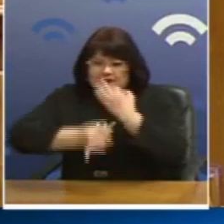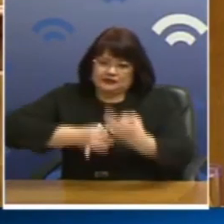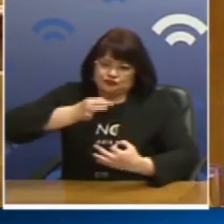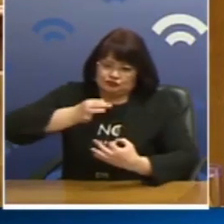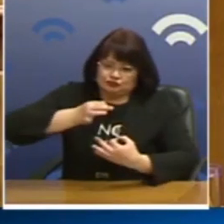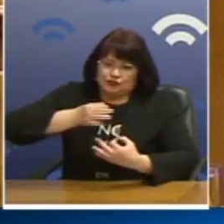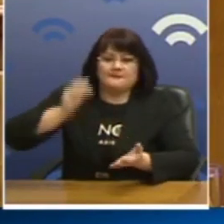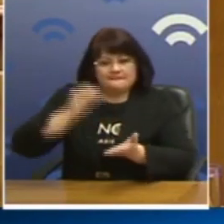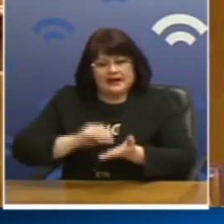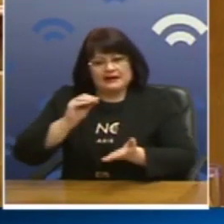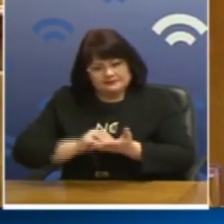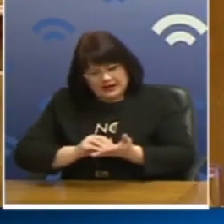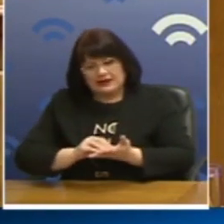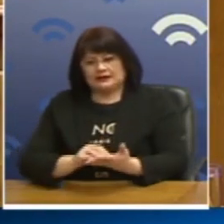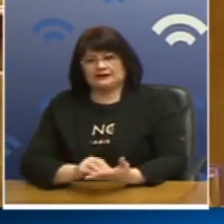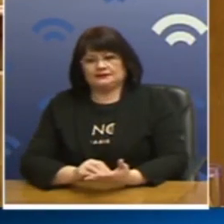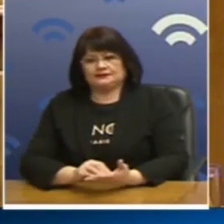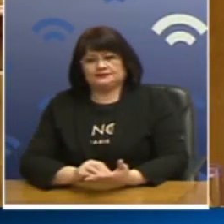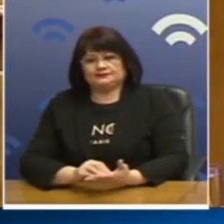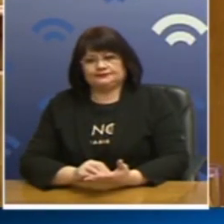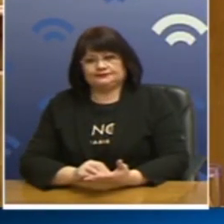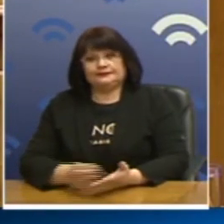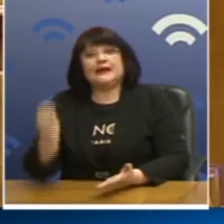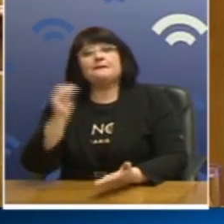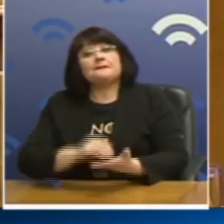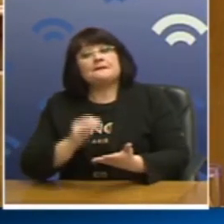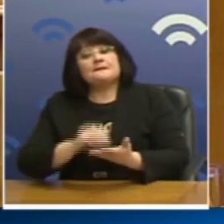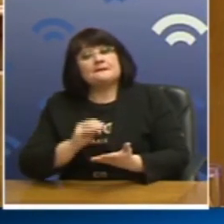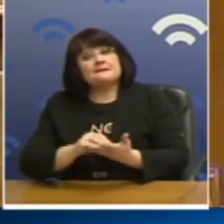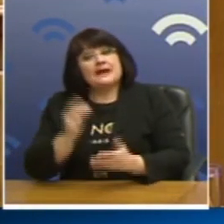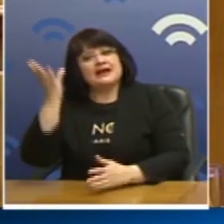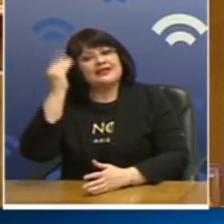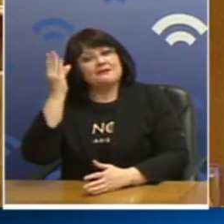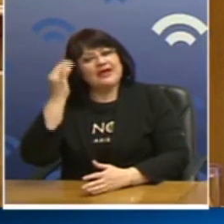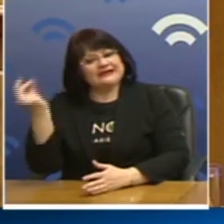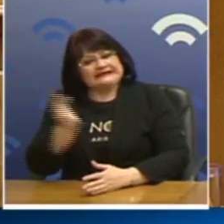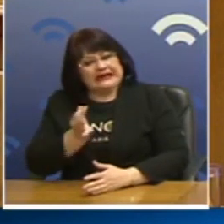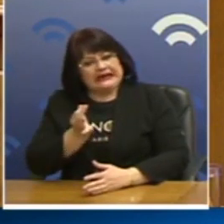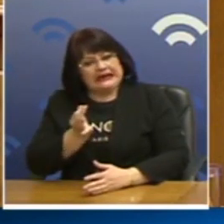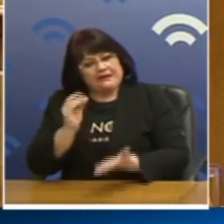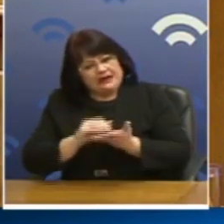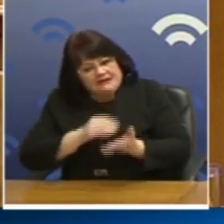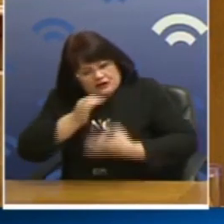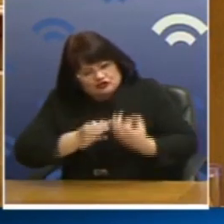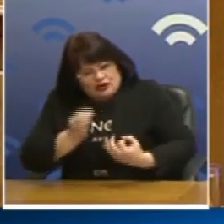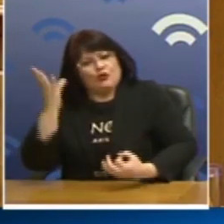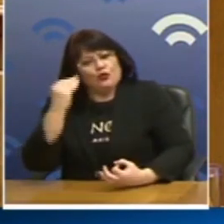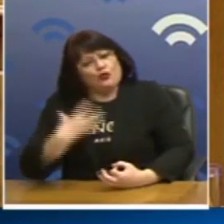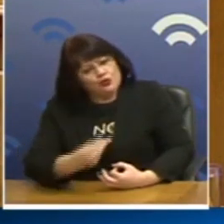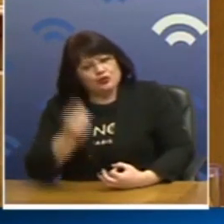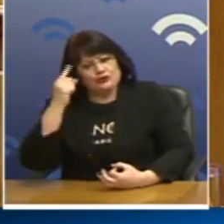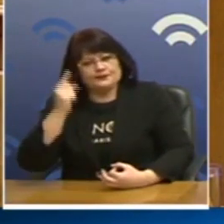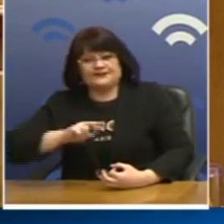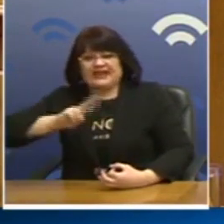ξανά για μια ακόμη φορά, διότι η επανάληψης μήτυρ πάσης μαθήσεως, ότι την όλη αντεργατική εικόνα